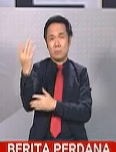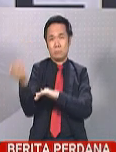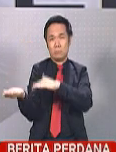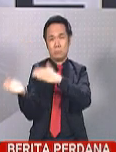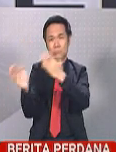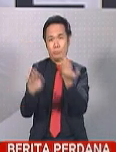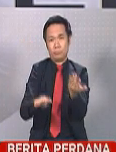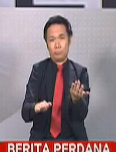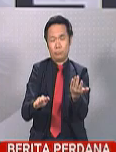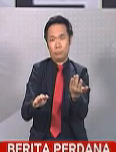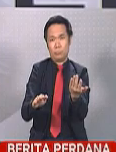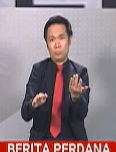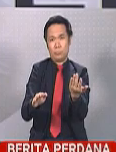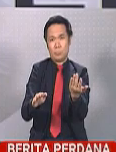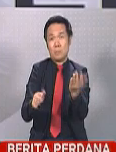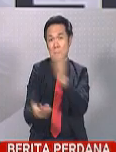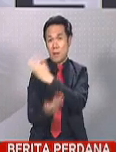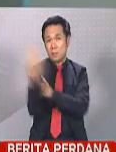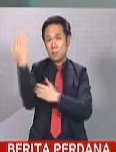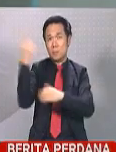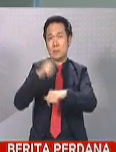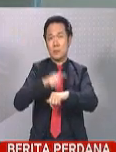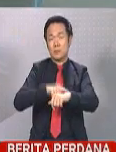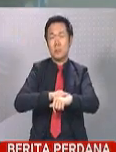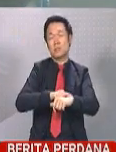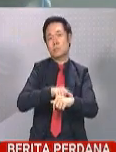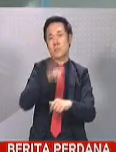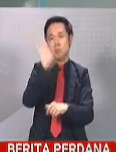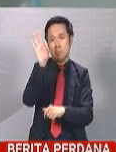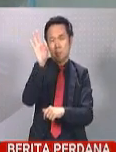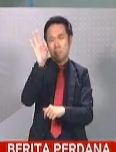jam 2.29 pagi.